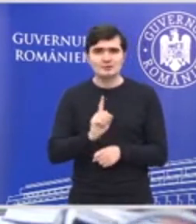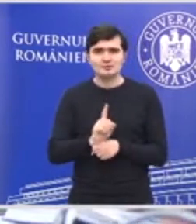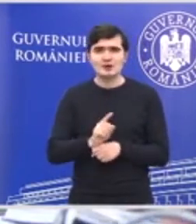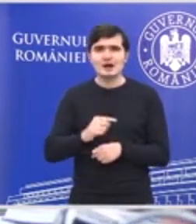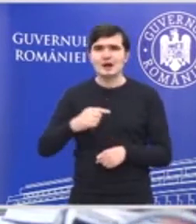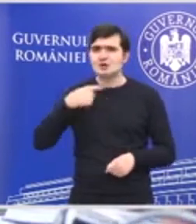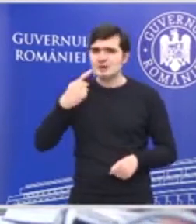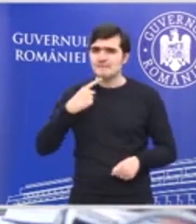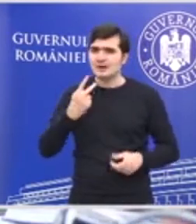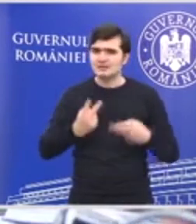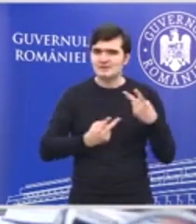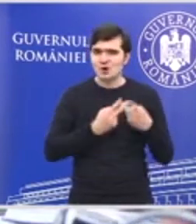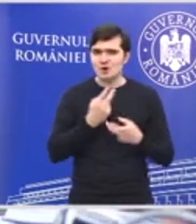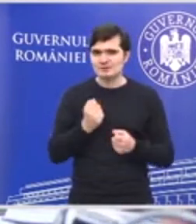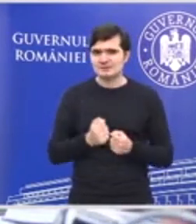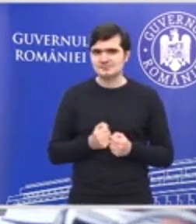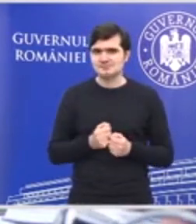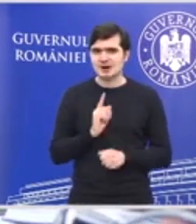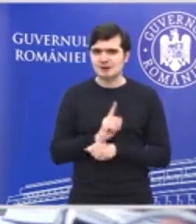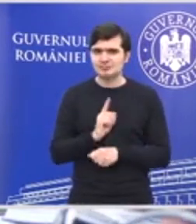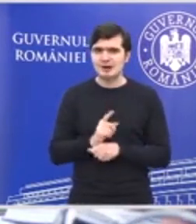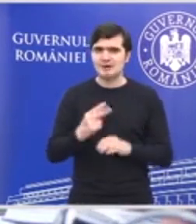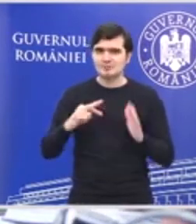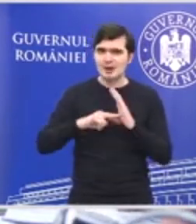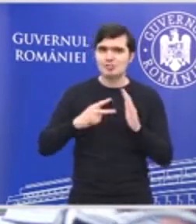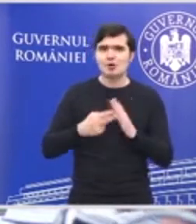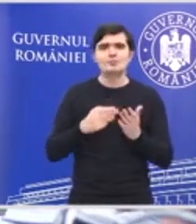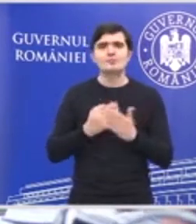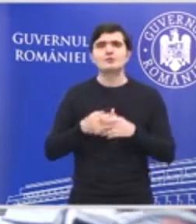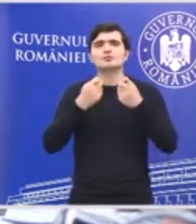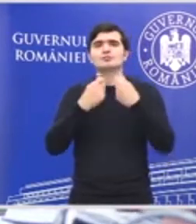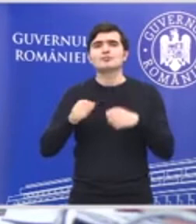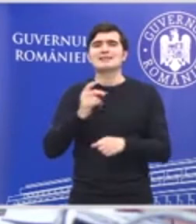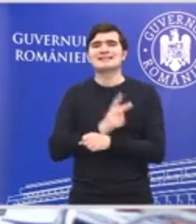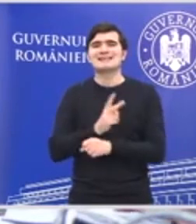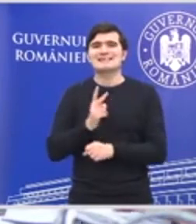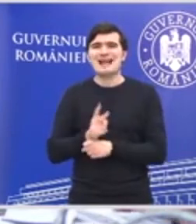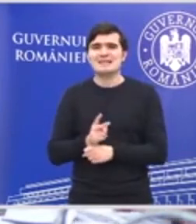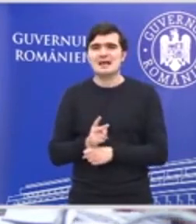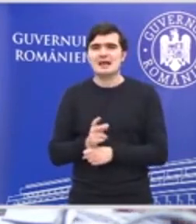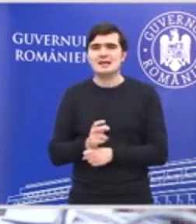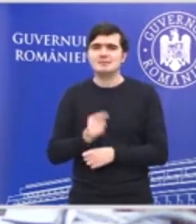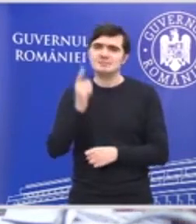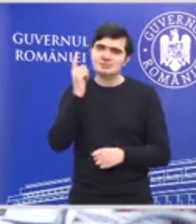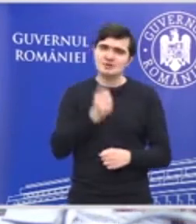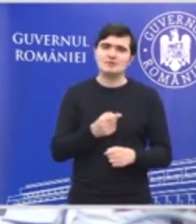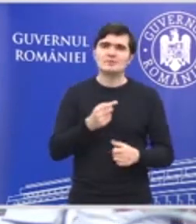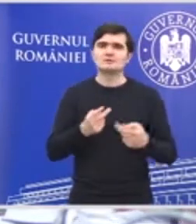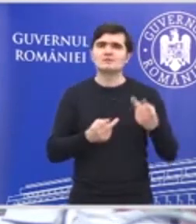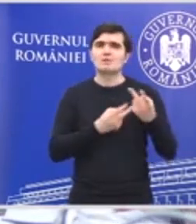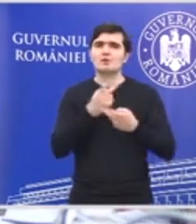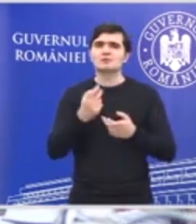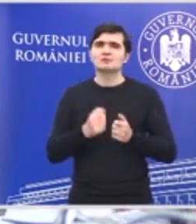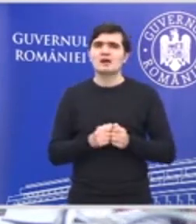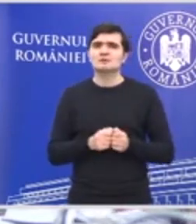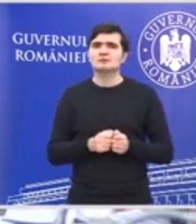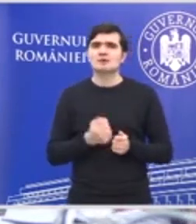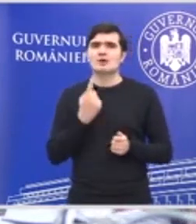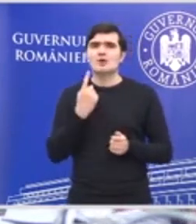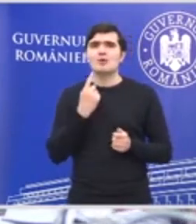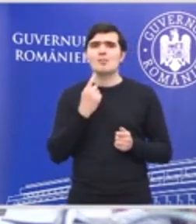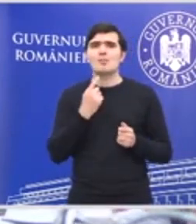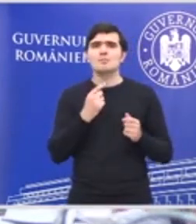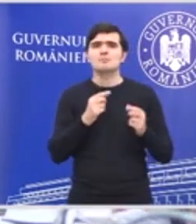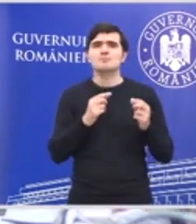limbaj, astfel încât toate statele trebuie să utilizeze o